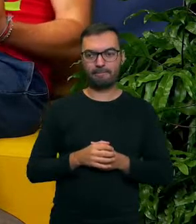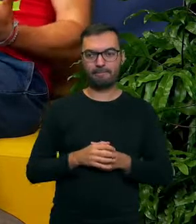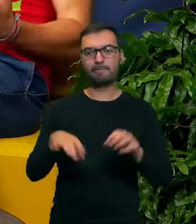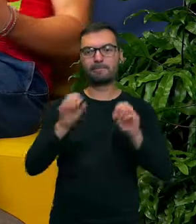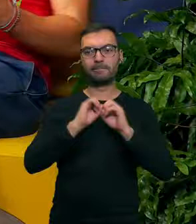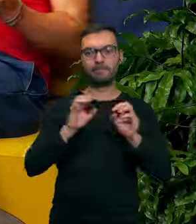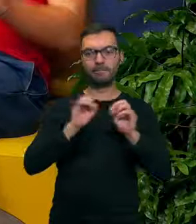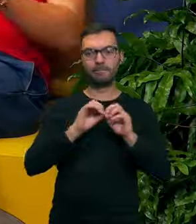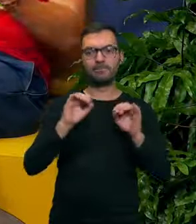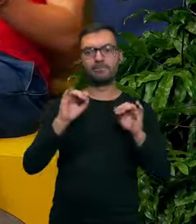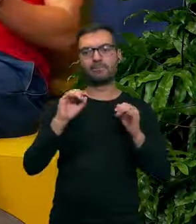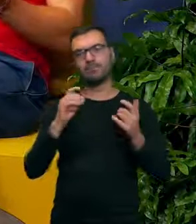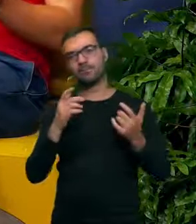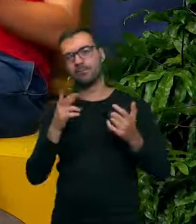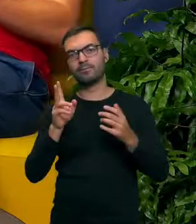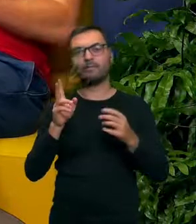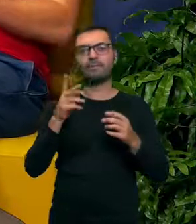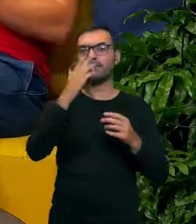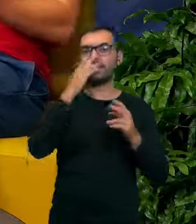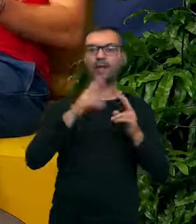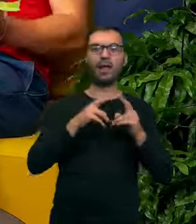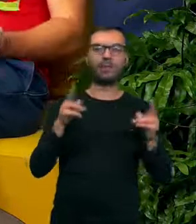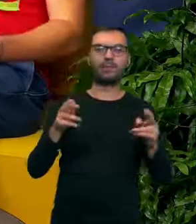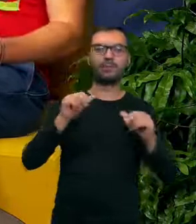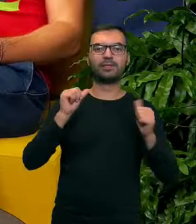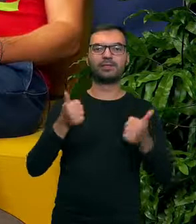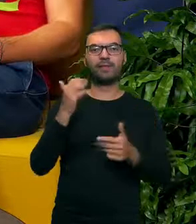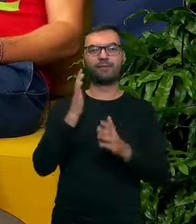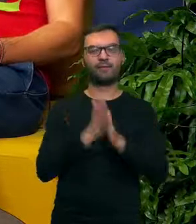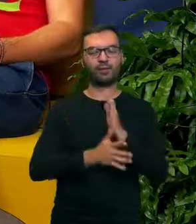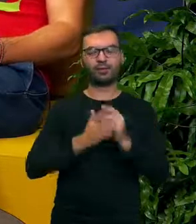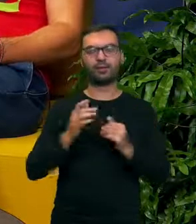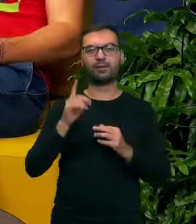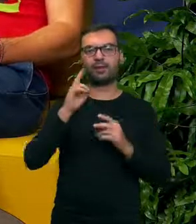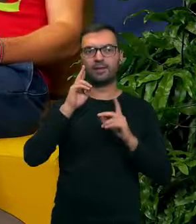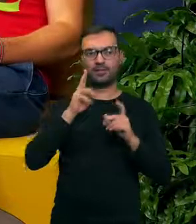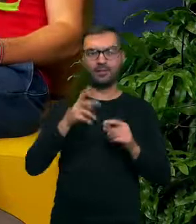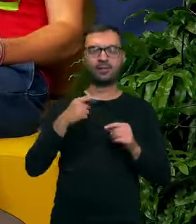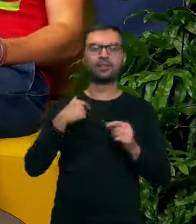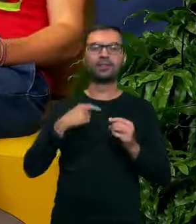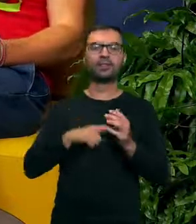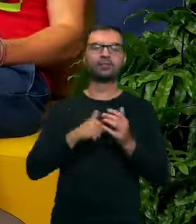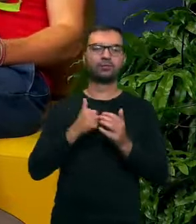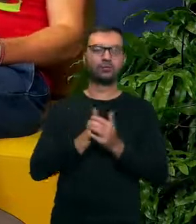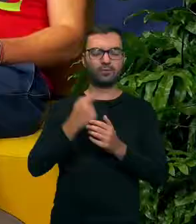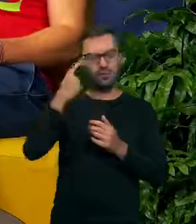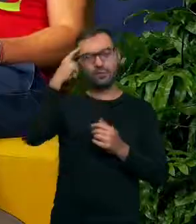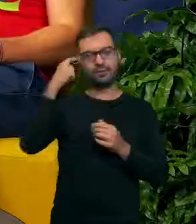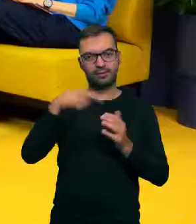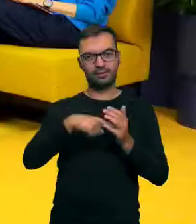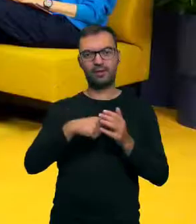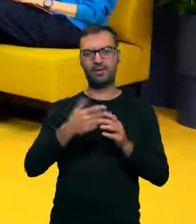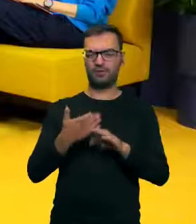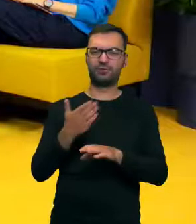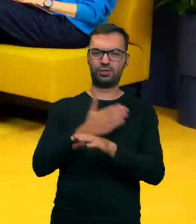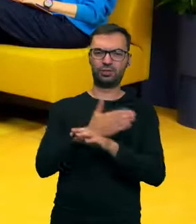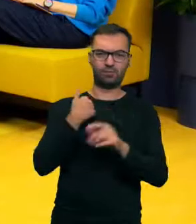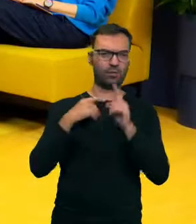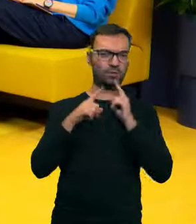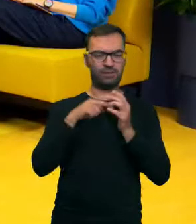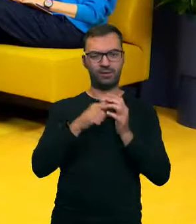żeby wyjaśnić jakąś część, na przykład jaki to był etap stanu wojennego. No i ja faktycznie po raz kolejny wróciłem do tego, myśmy mieli takie rozmowy kiedyś tam wcześniej